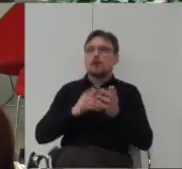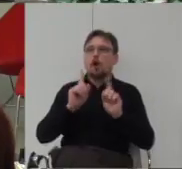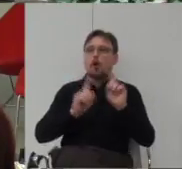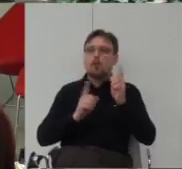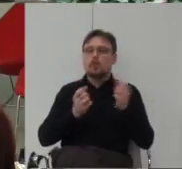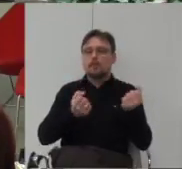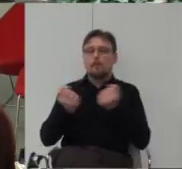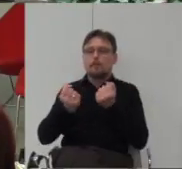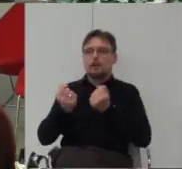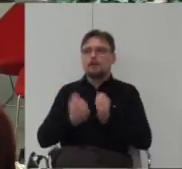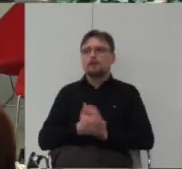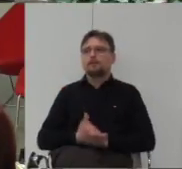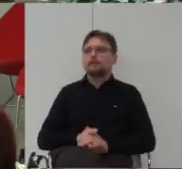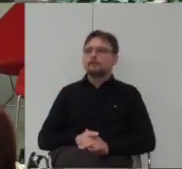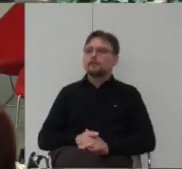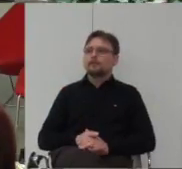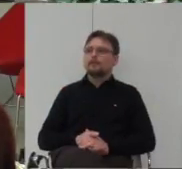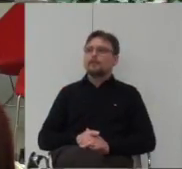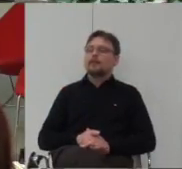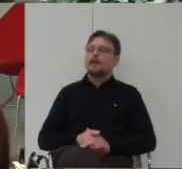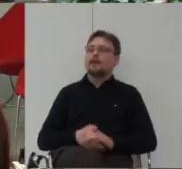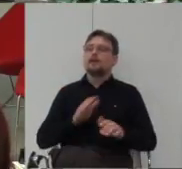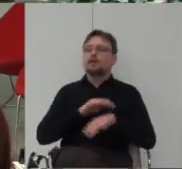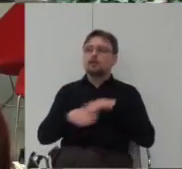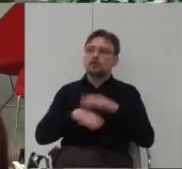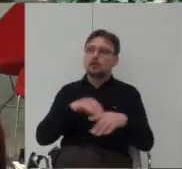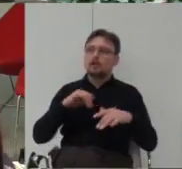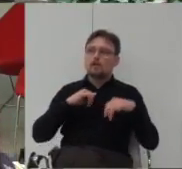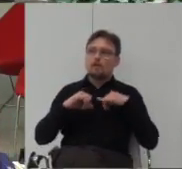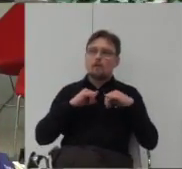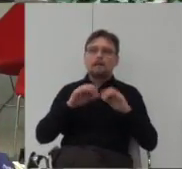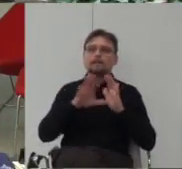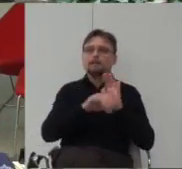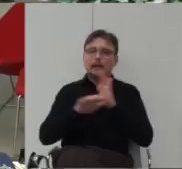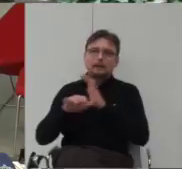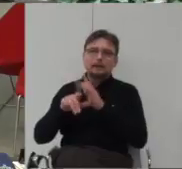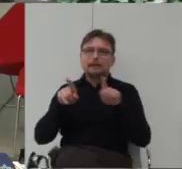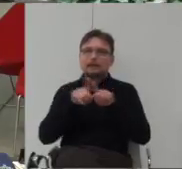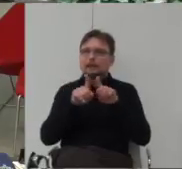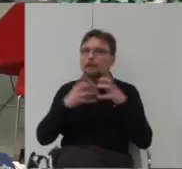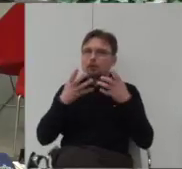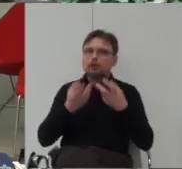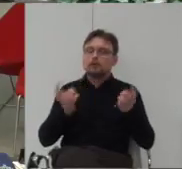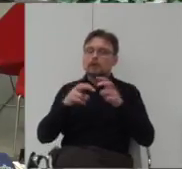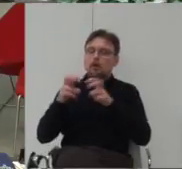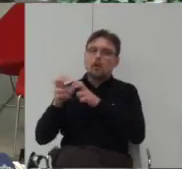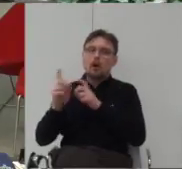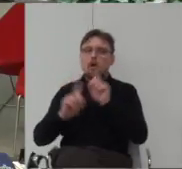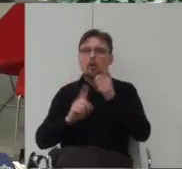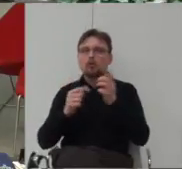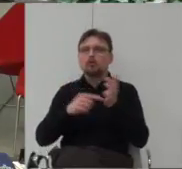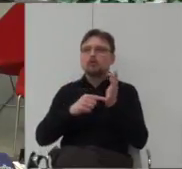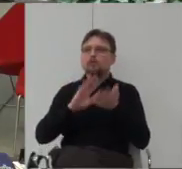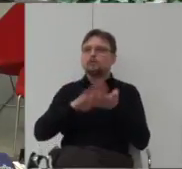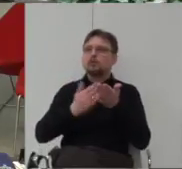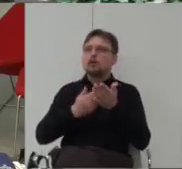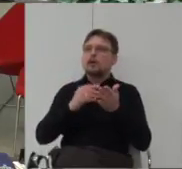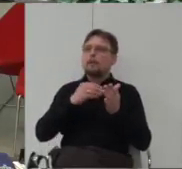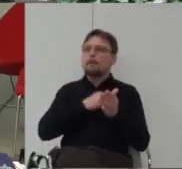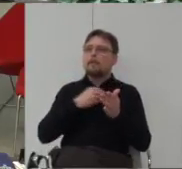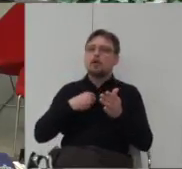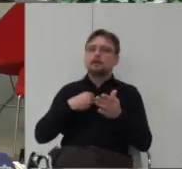Chęci władzy. Na szczęście też takie chęci się pojawiają, co nas bardzo cieszy. Tu jest też przykład